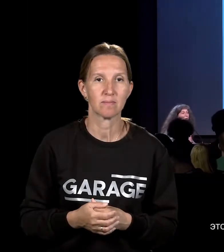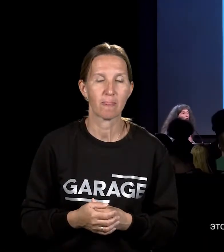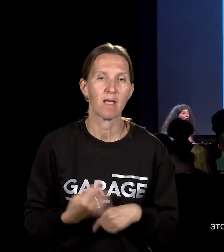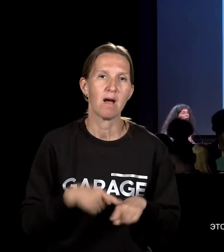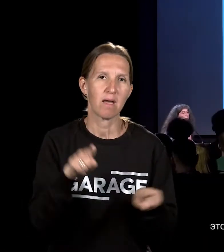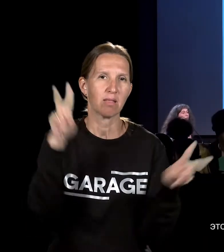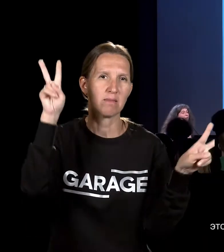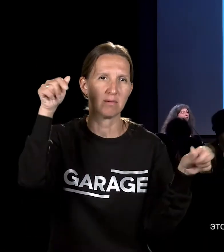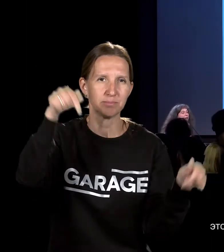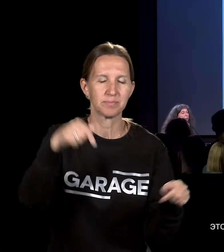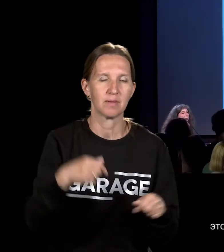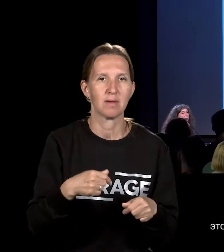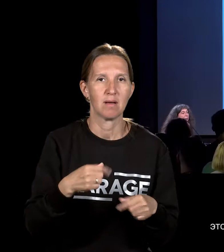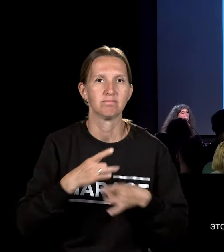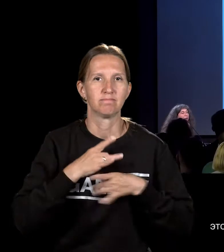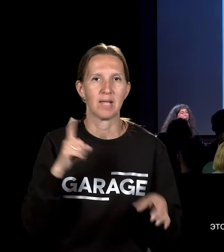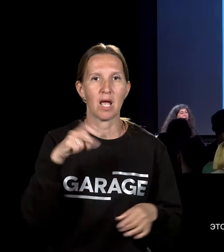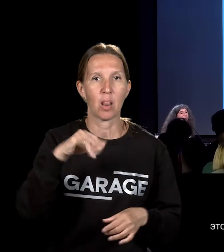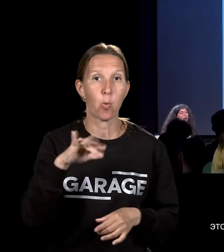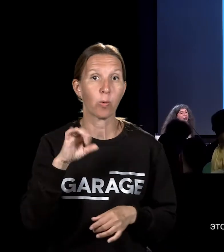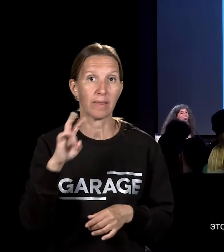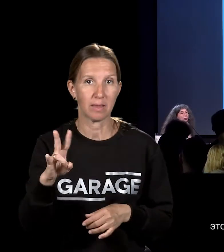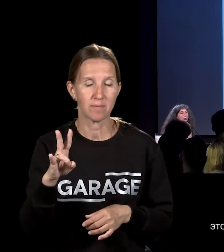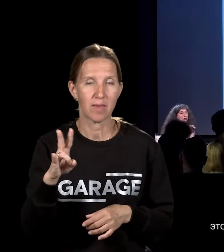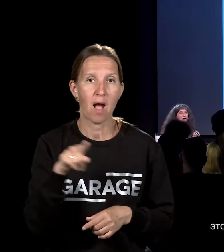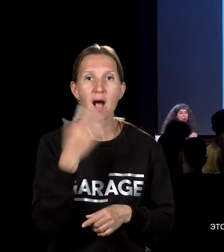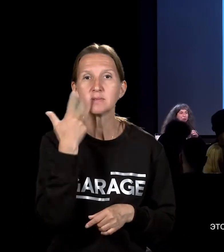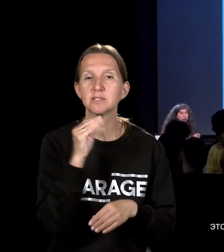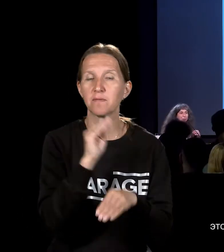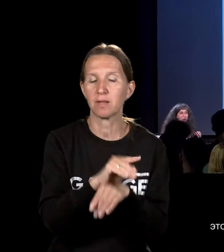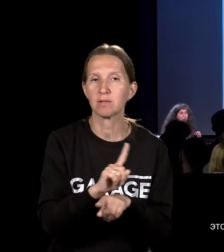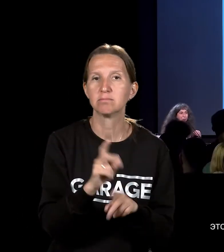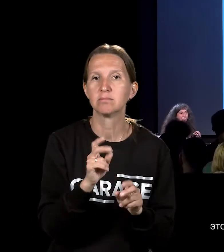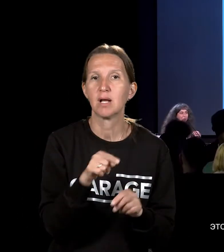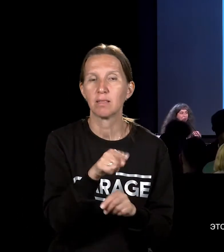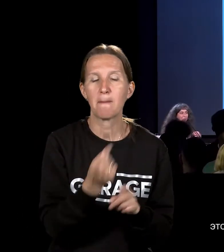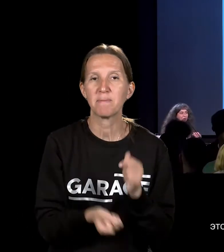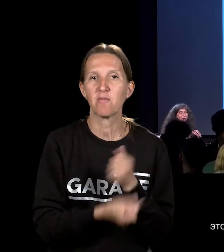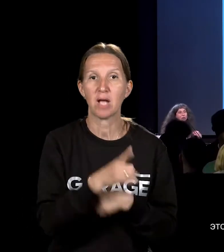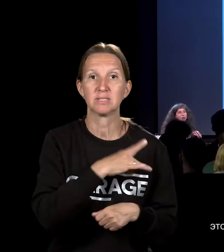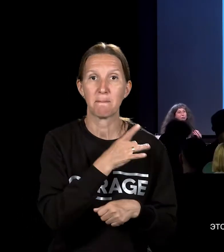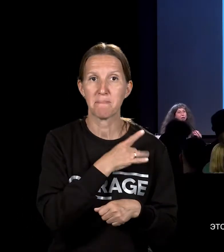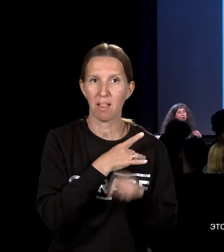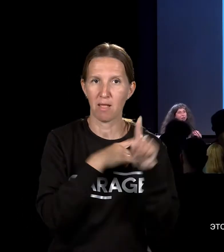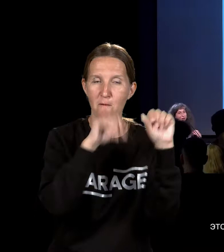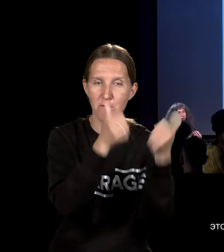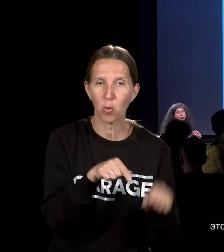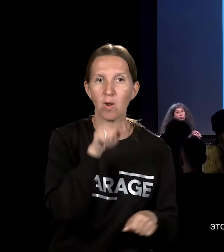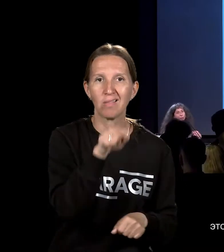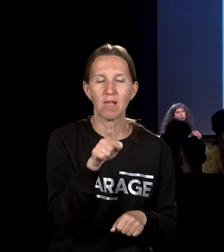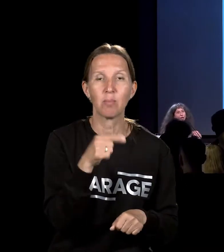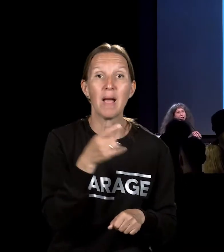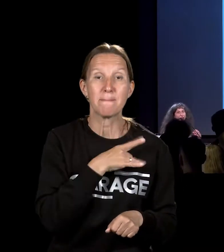хэллоуиновскую вечеринку. Причём цвет появляется очень интересным образом. Там появляются белые фигуры, для которых цвет является